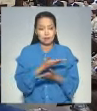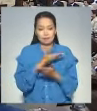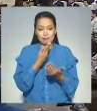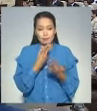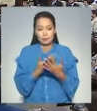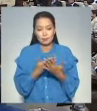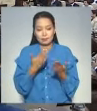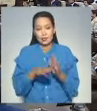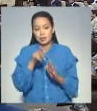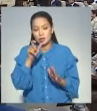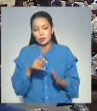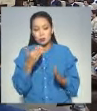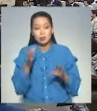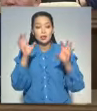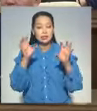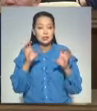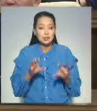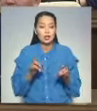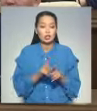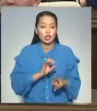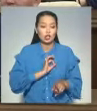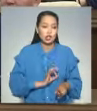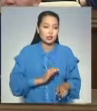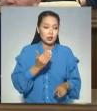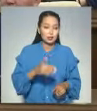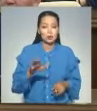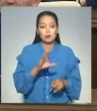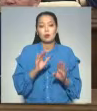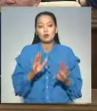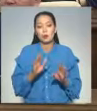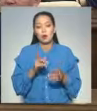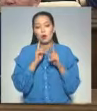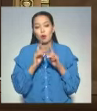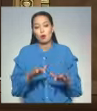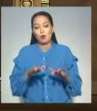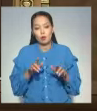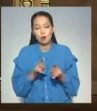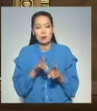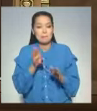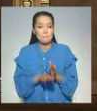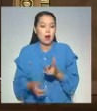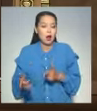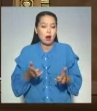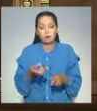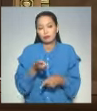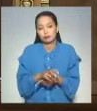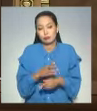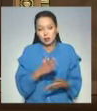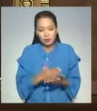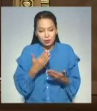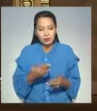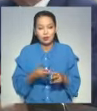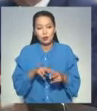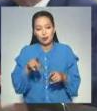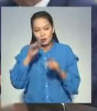Депутаттар өздеріне ғана емес, заң шығару ісіндегі шенеуніктердің жайбасарлығына, отырыстарға дайындықсыз келетіндеріне реніш білдірді. Тіпті